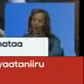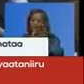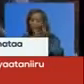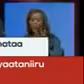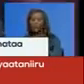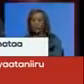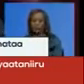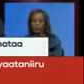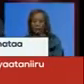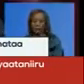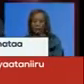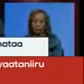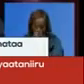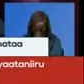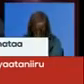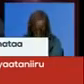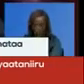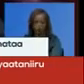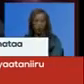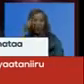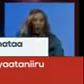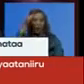በሚመለከት ክቡር ዶክተር አብይ